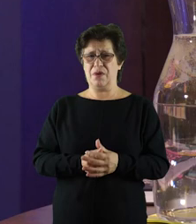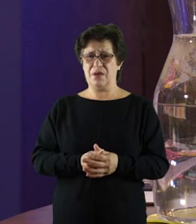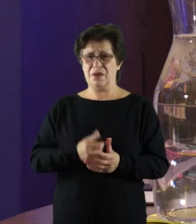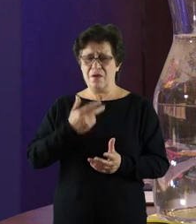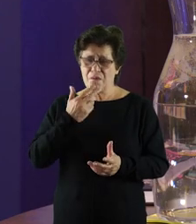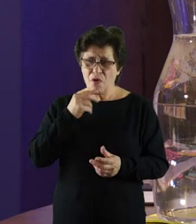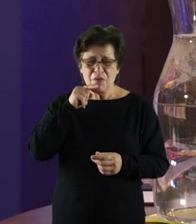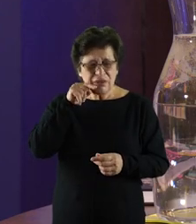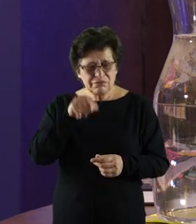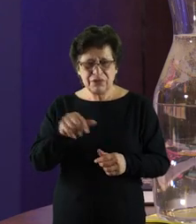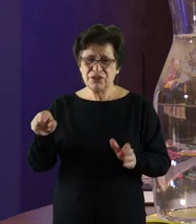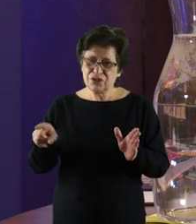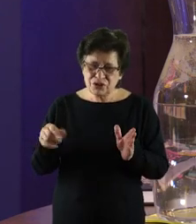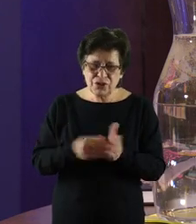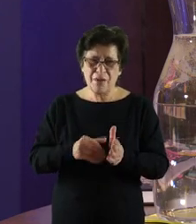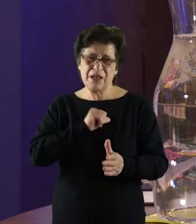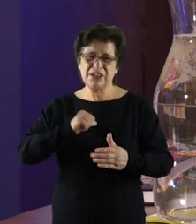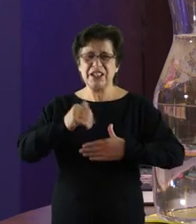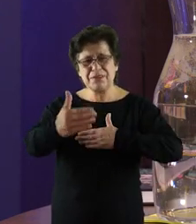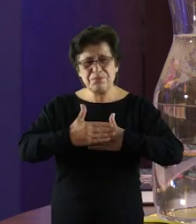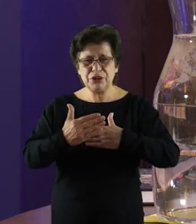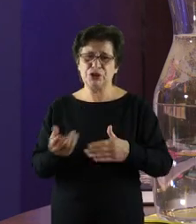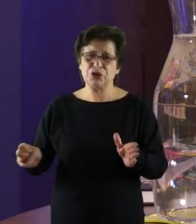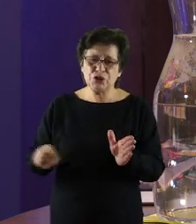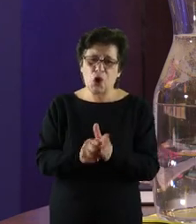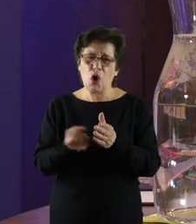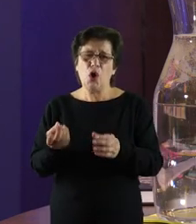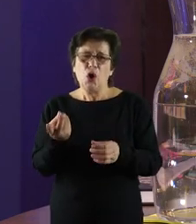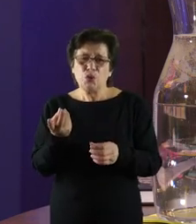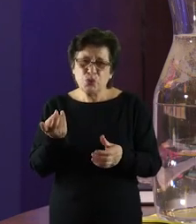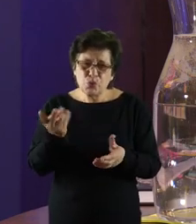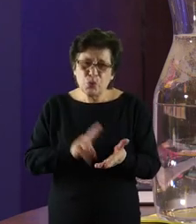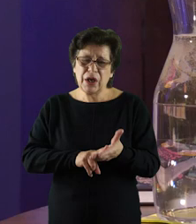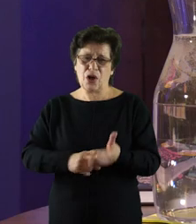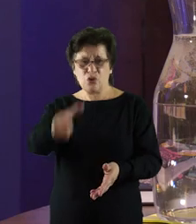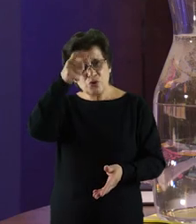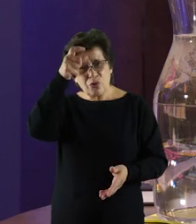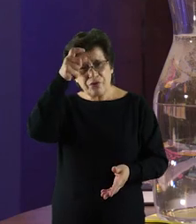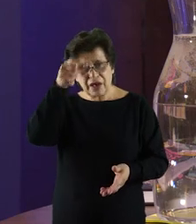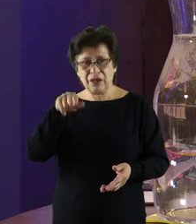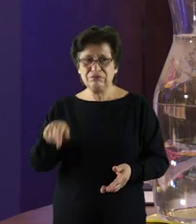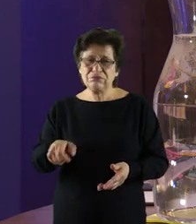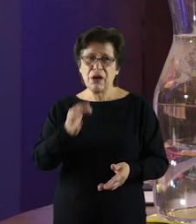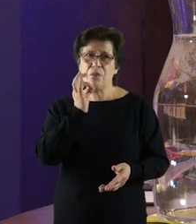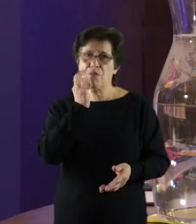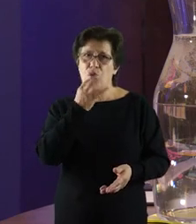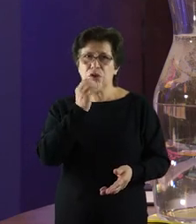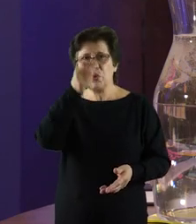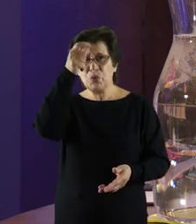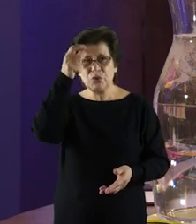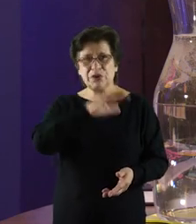możemy zbliżyć się do drugiego człowieka, być przez chwilę z nim. A tacy młodzi ludzie są chyba